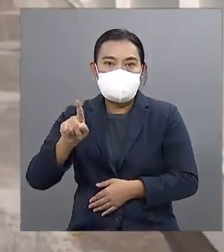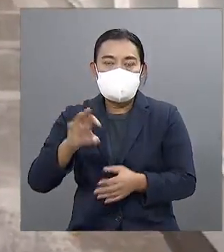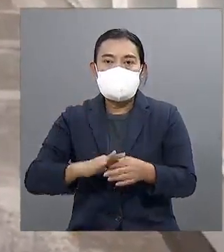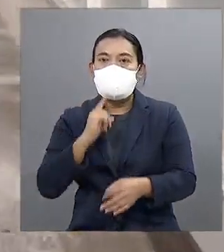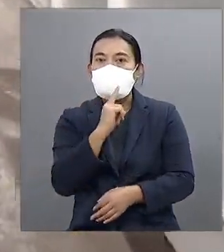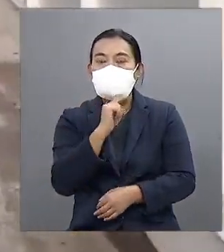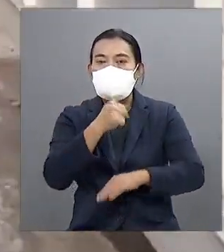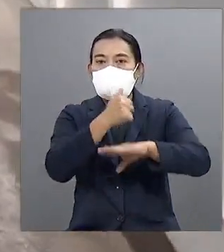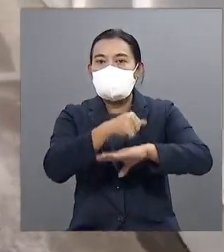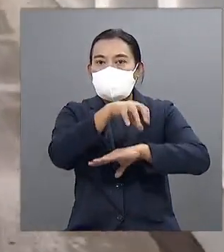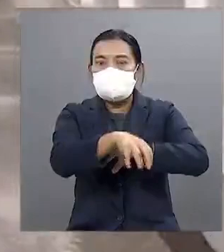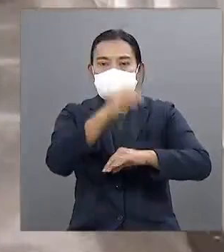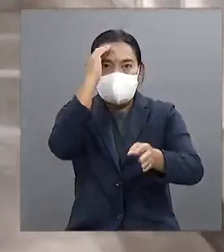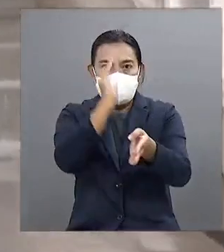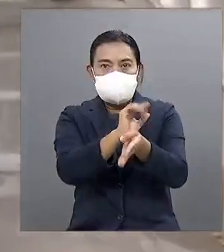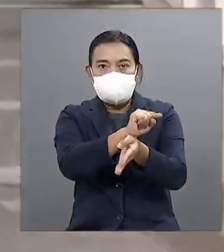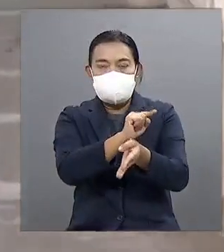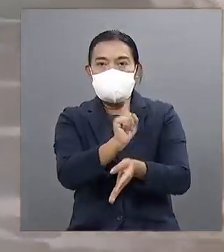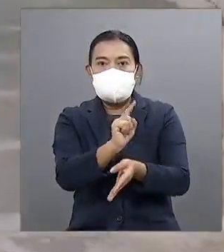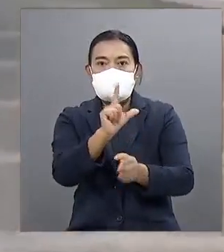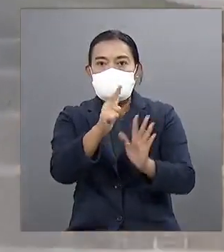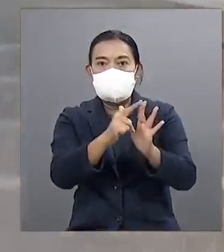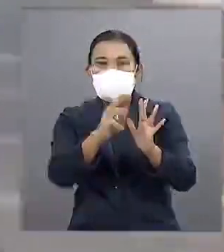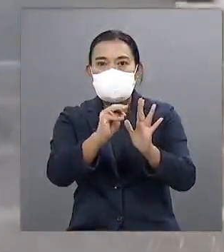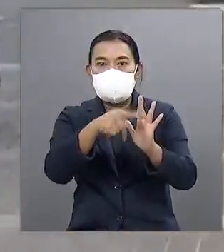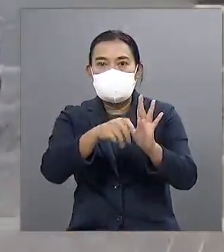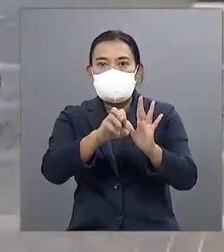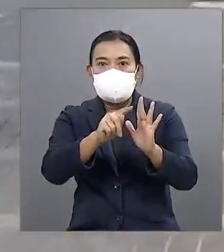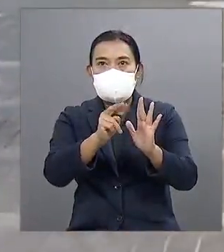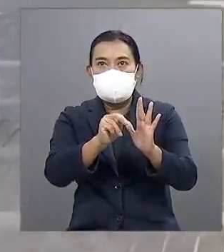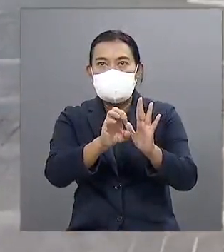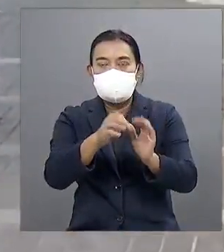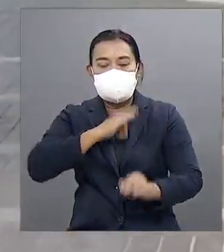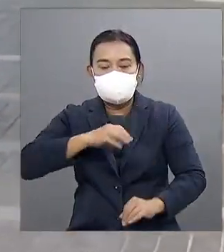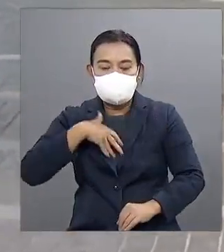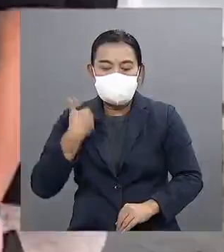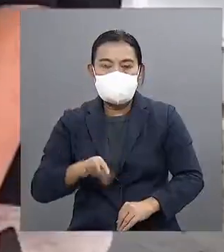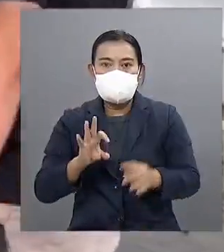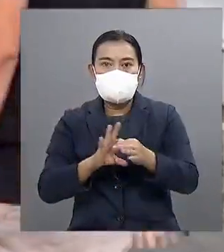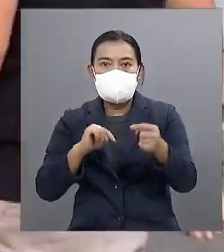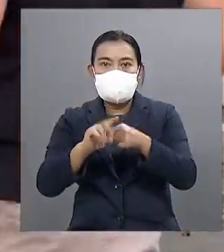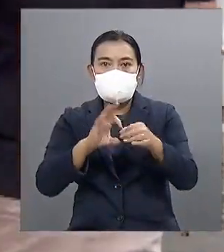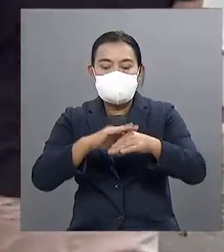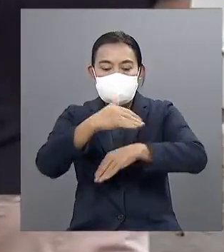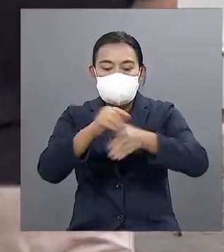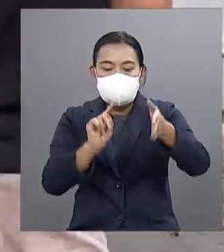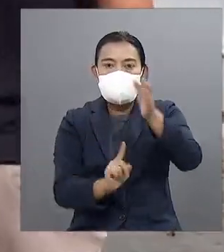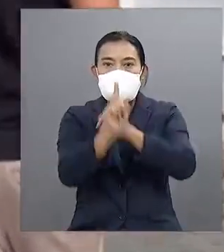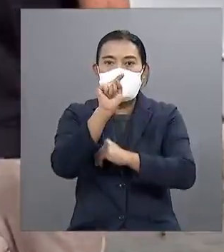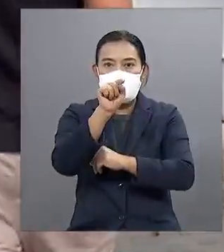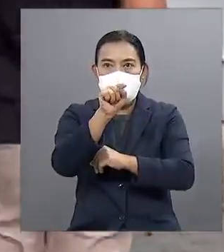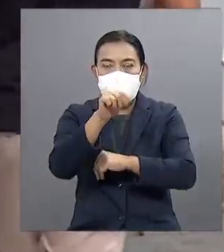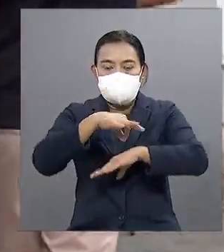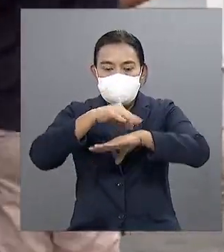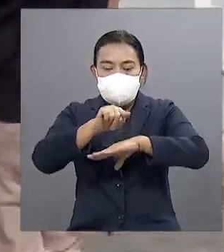สน.ลุมพินีกรณีไม่พอใจไม่ให้ขึ้นไปในห้องเกิดเหตุเพื่อที่จะชี้จุดนะครับตอนนี้ตำรว